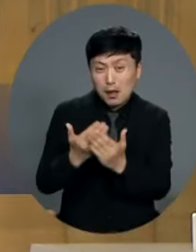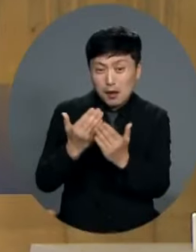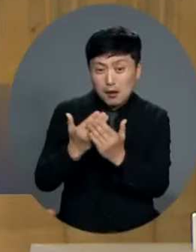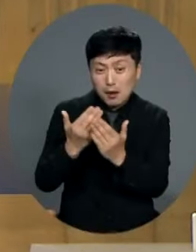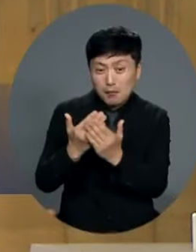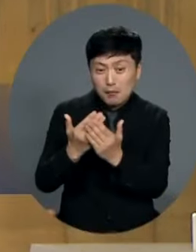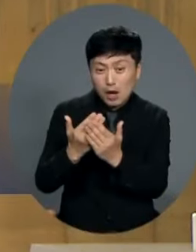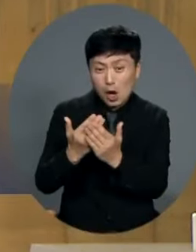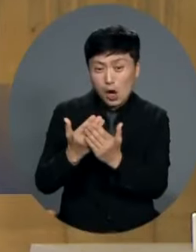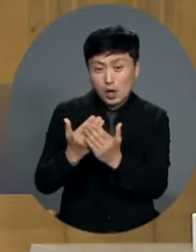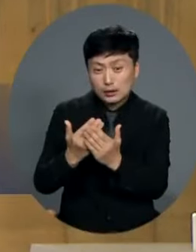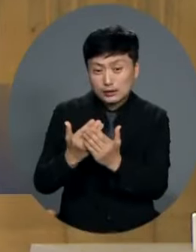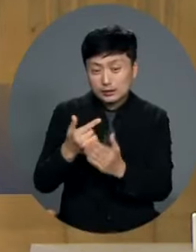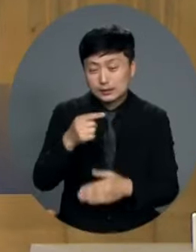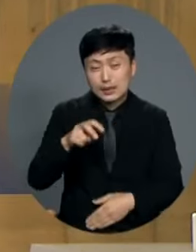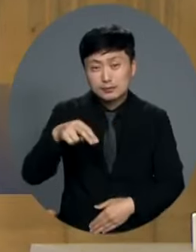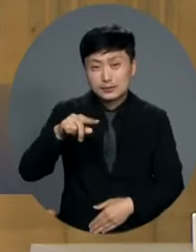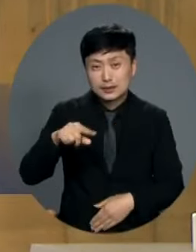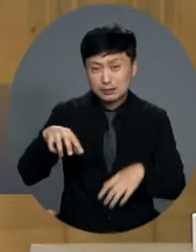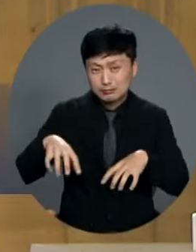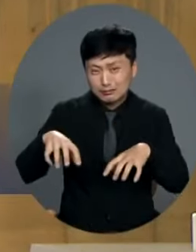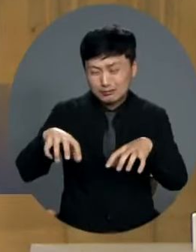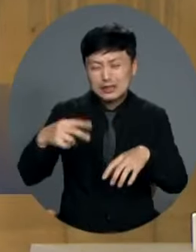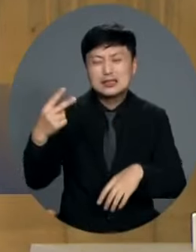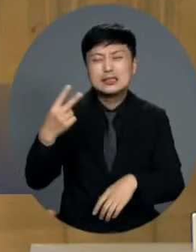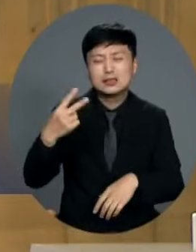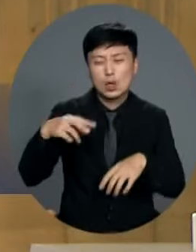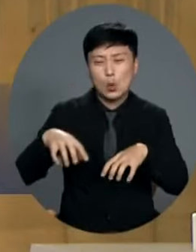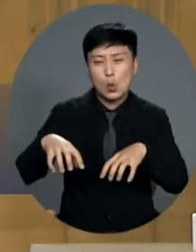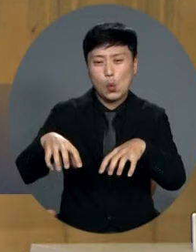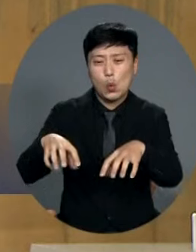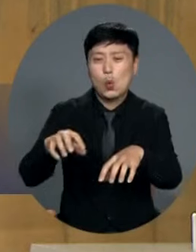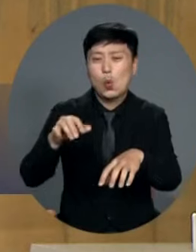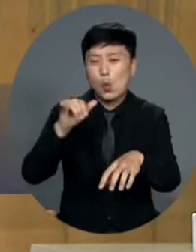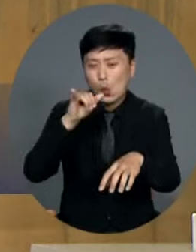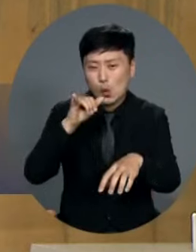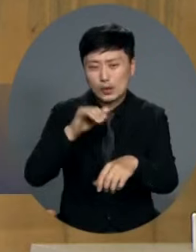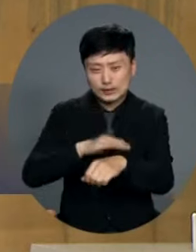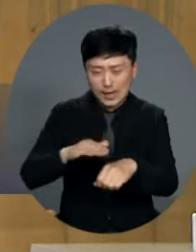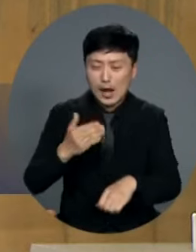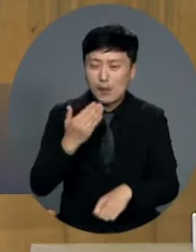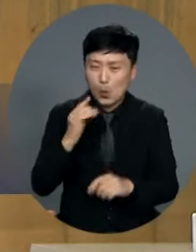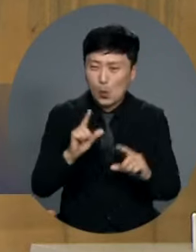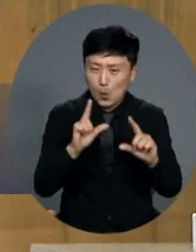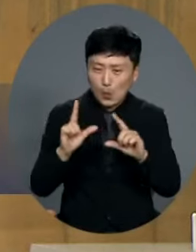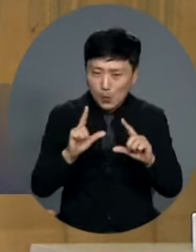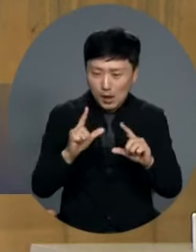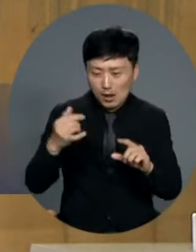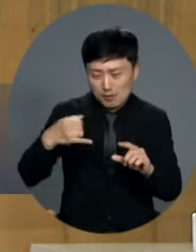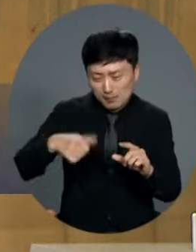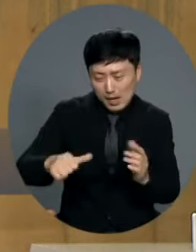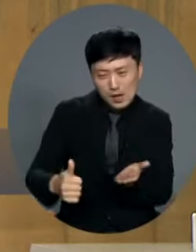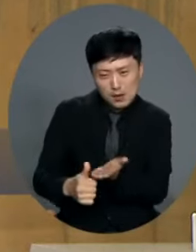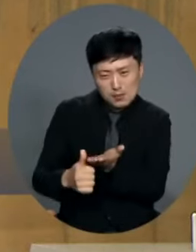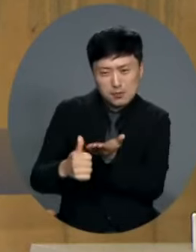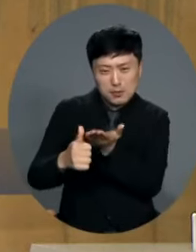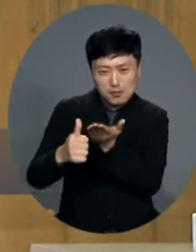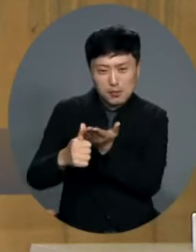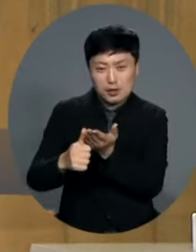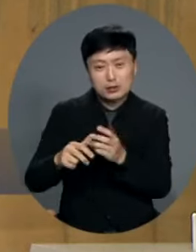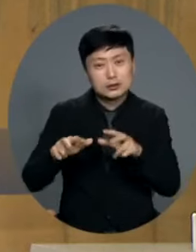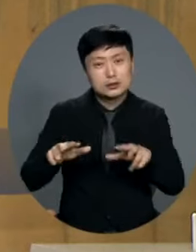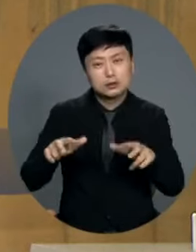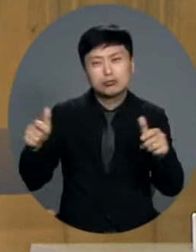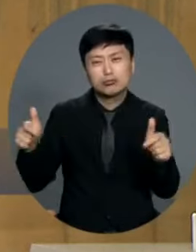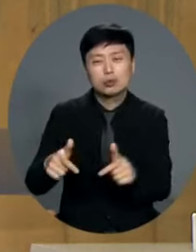약 2,000개 업체가 성행을 이루고 다들 잘 먹고 조그만 인쇄소를 하면서 자식도 교육시키고 돈을 벌이고 했는데